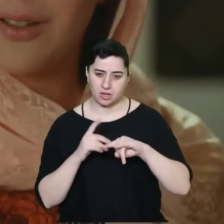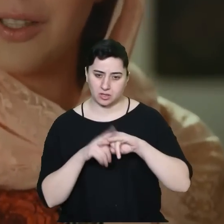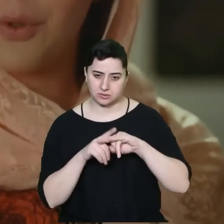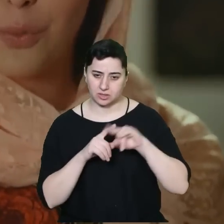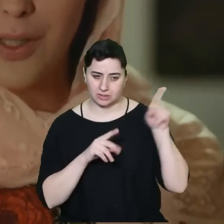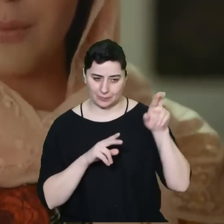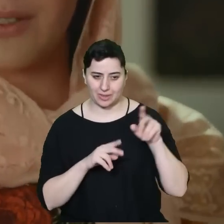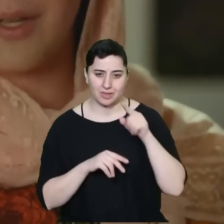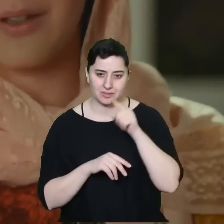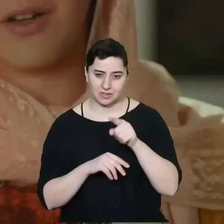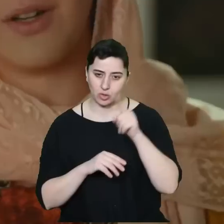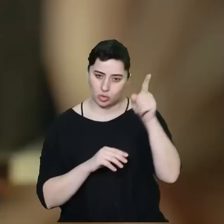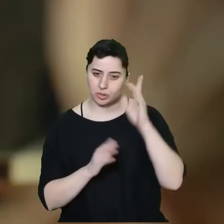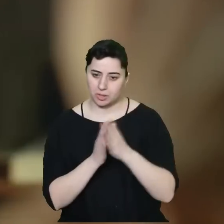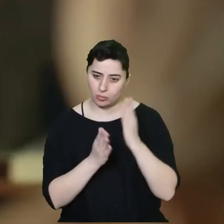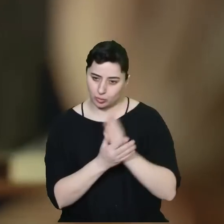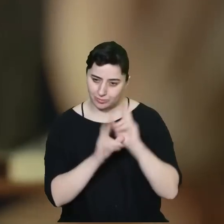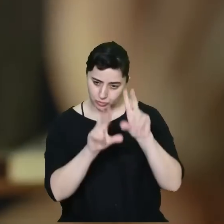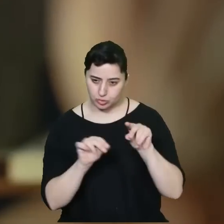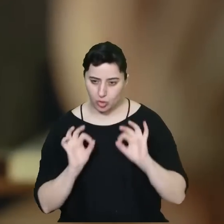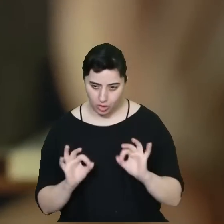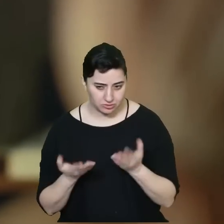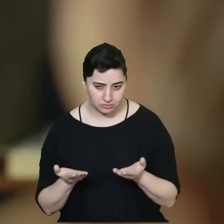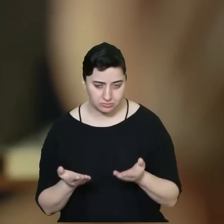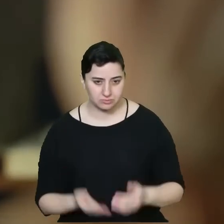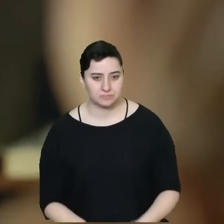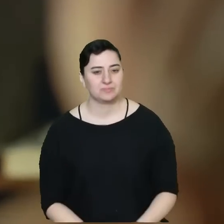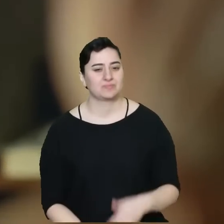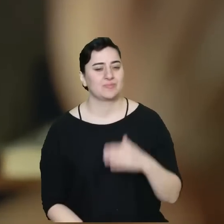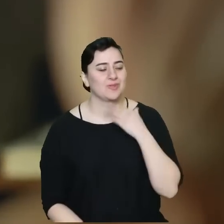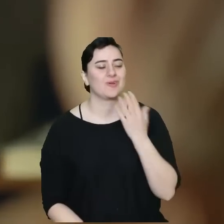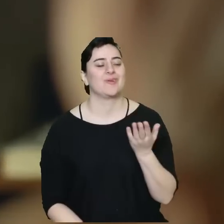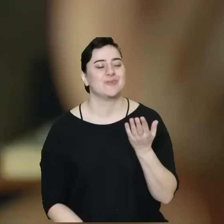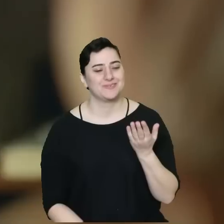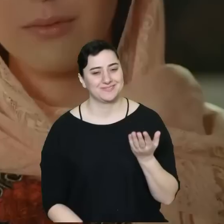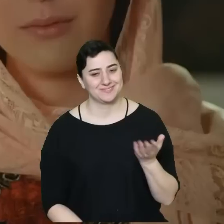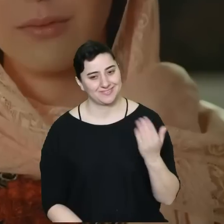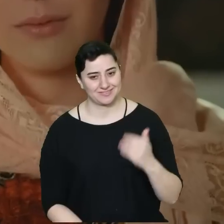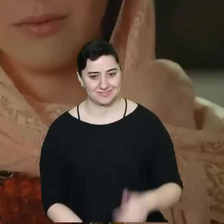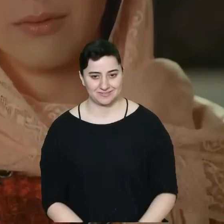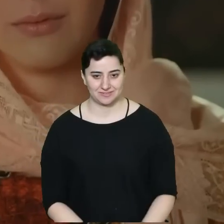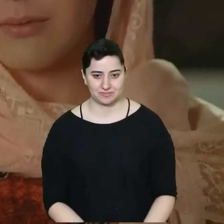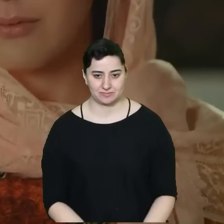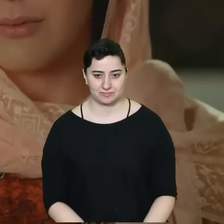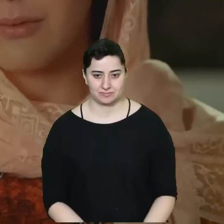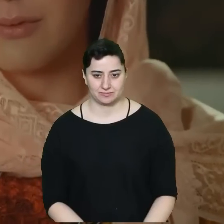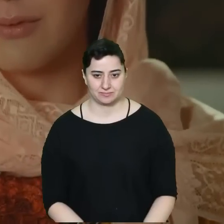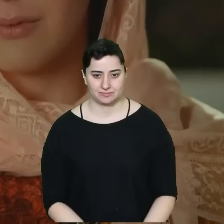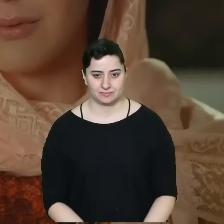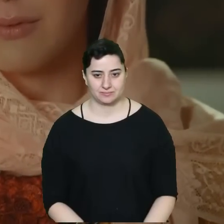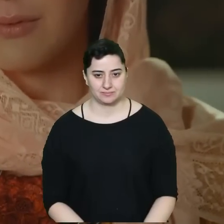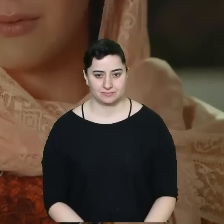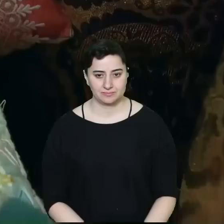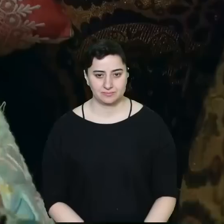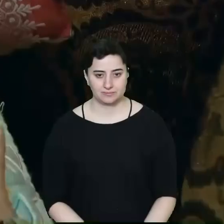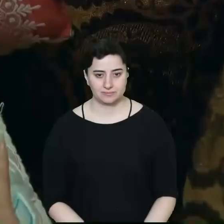okulda kaldığı gibi kütüphanede mi yatmaya karar verdin? Olur mu öyle şey? Hadi. Naciye yanlış anlamış,